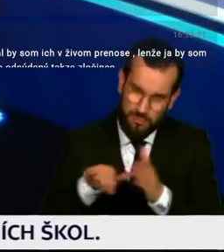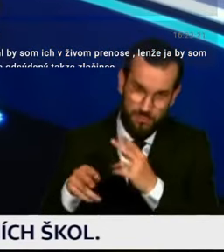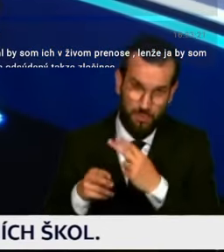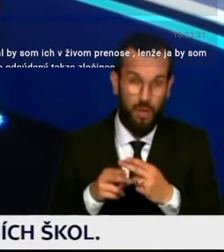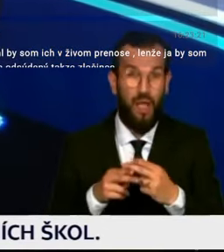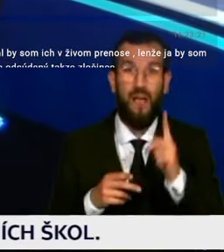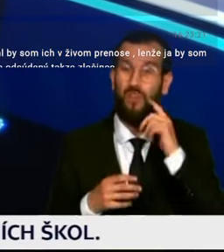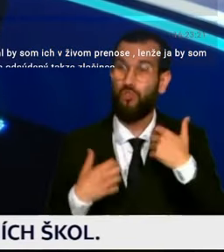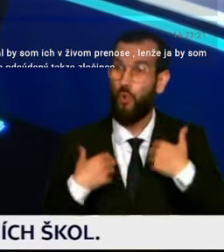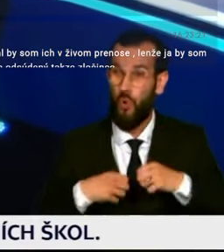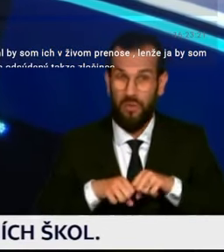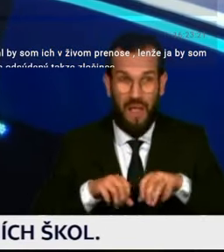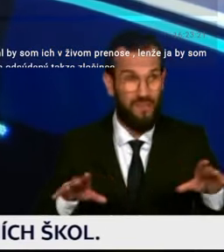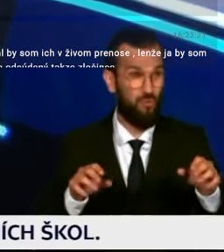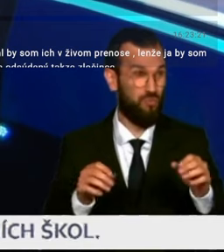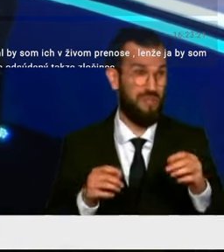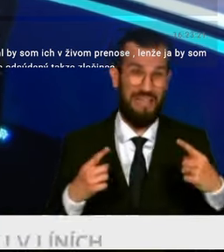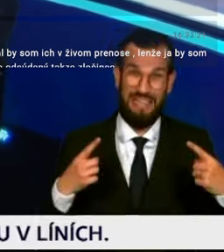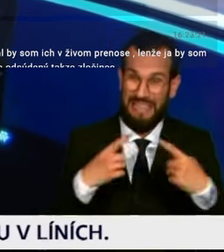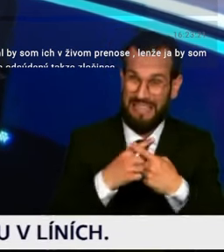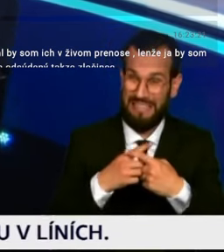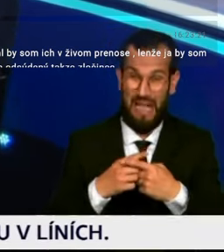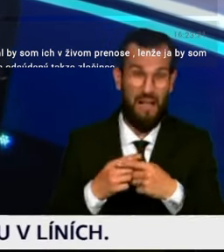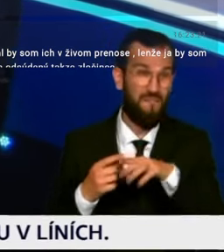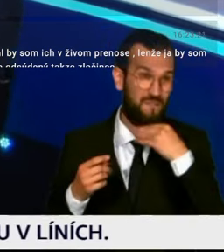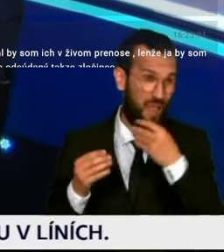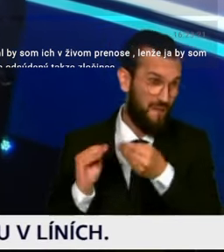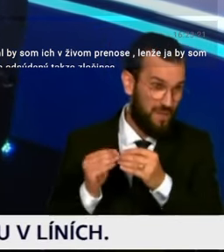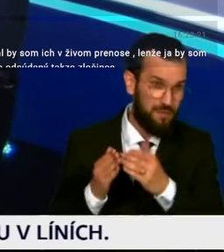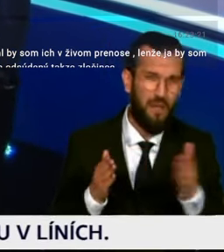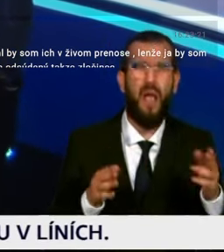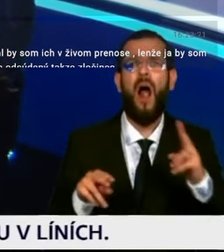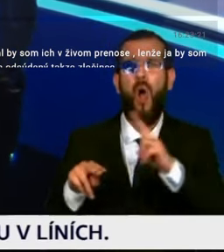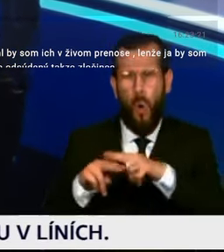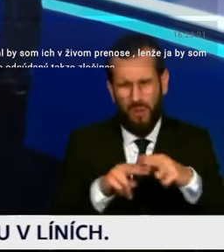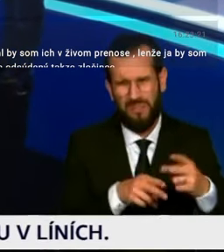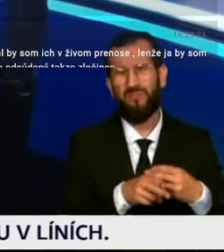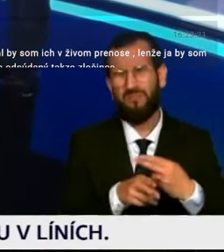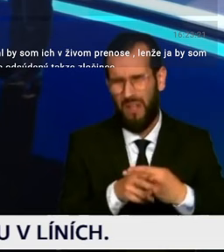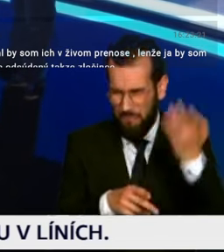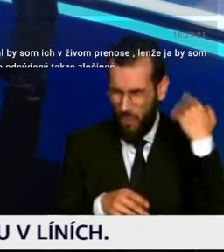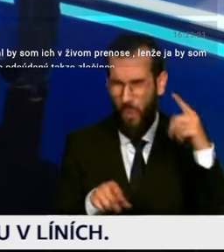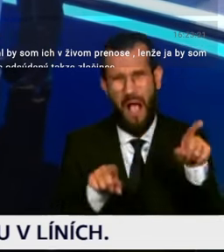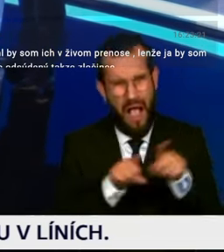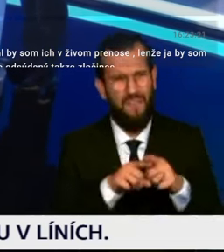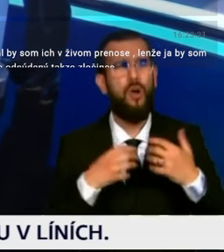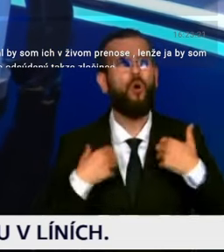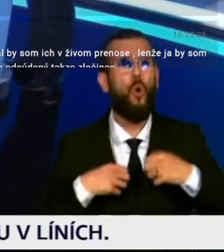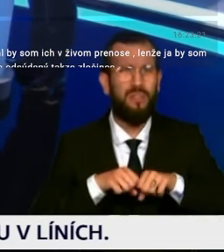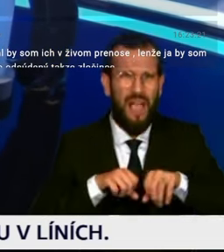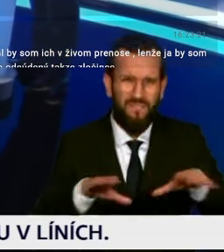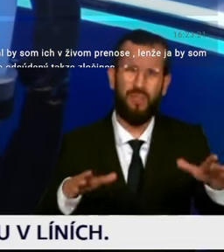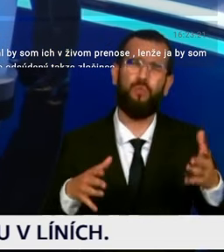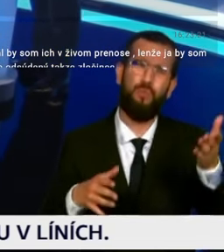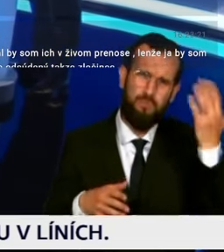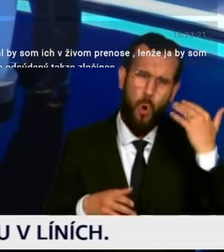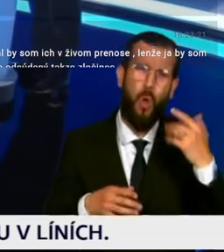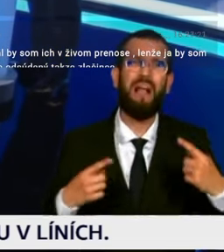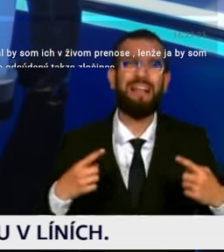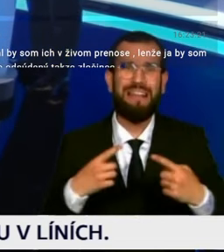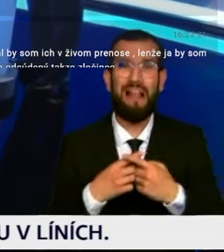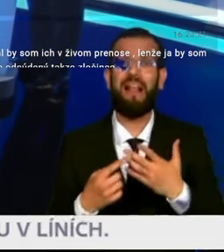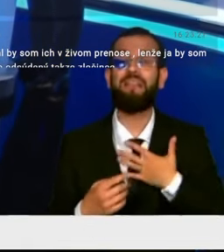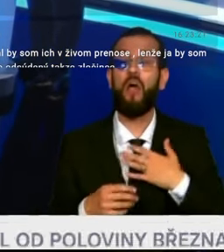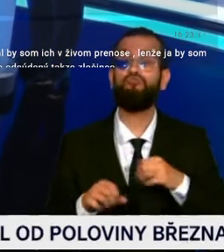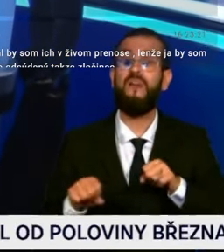konsolidovať inde a vláda musela samozrejme ale prosím vás pekne aj v iných krajinách mali aj v iných krajinách mali pandémie aj krízy naša vláda